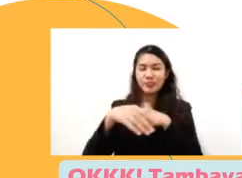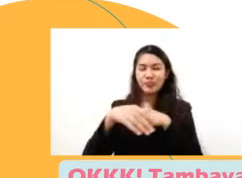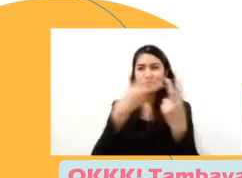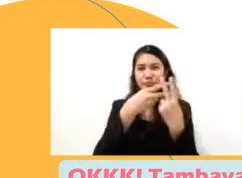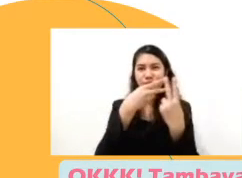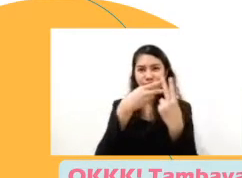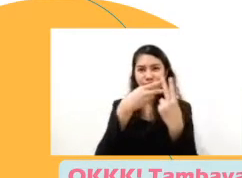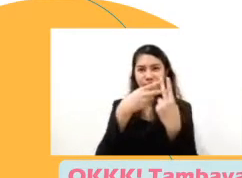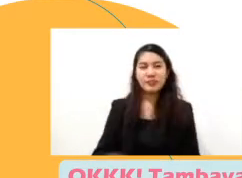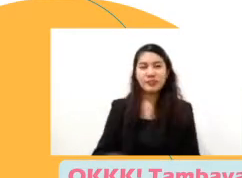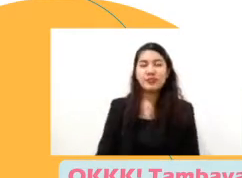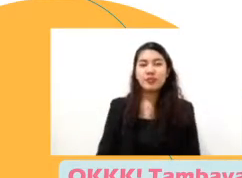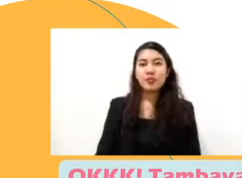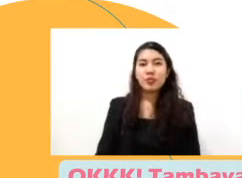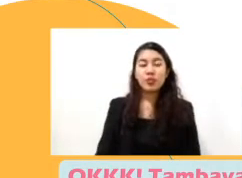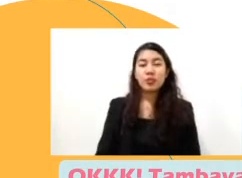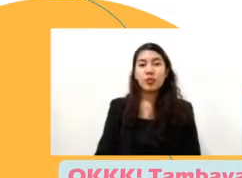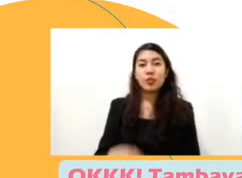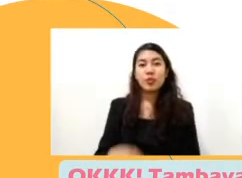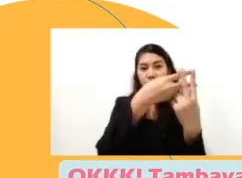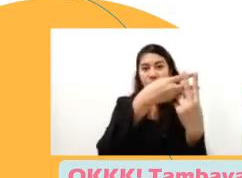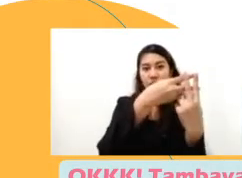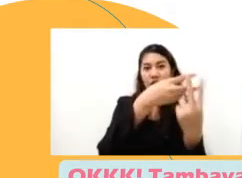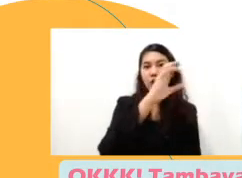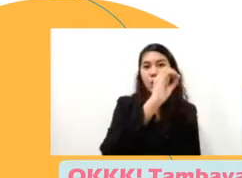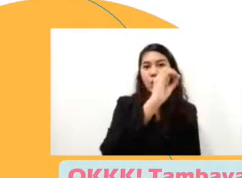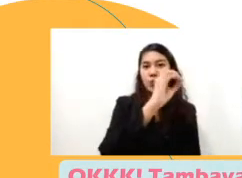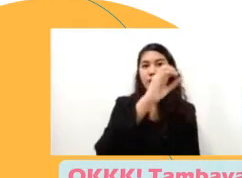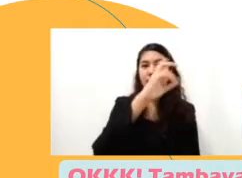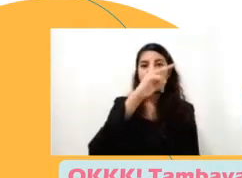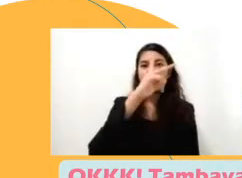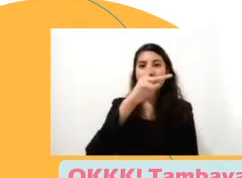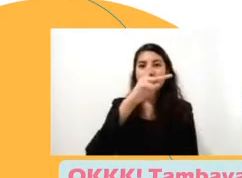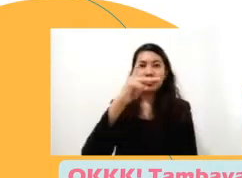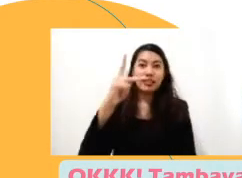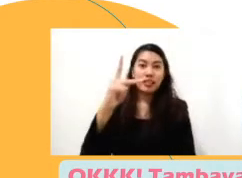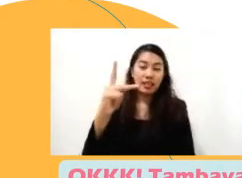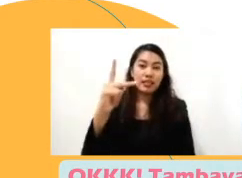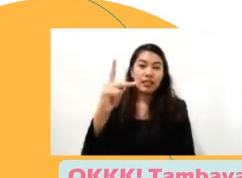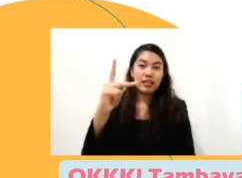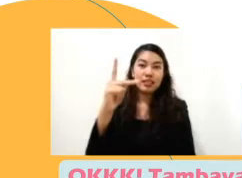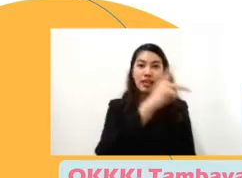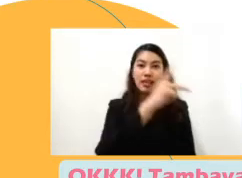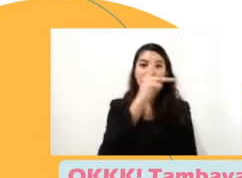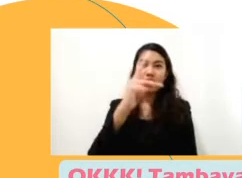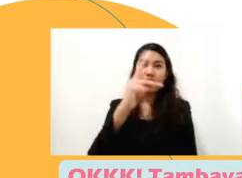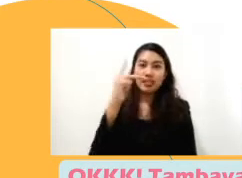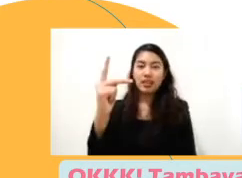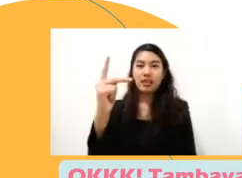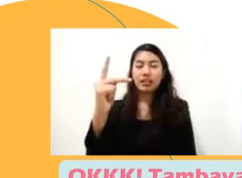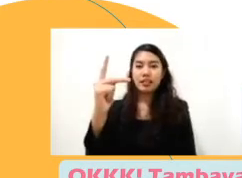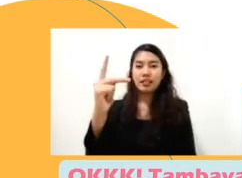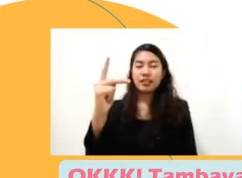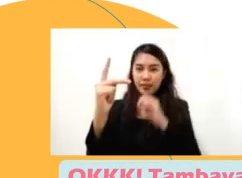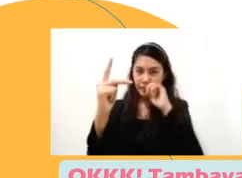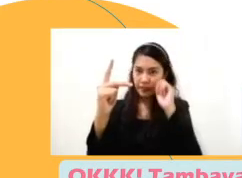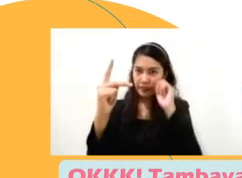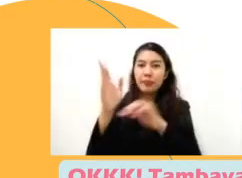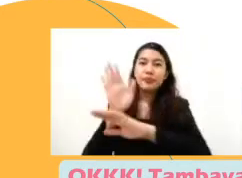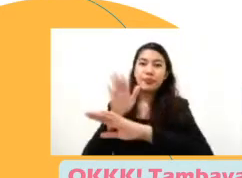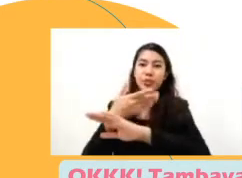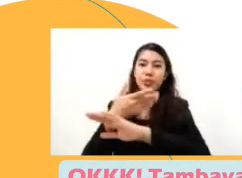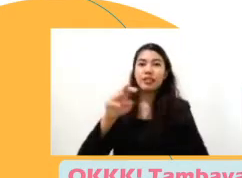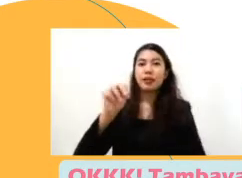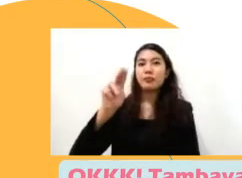O, tatlong K, music lyrics. Hashtag. Sa umpisa hashtag. Ayun. So, para